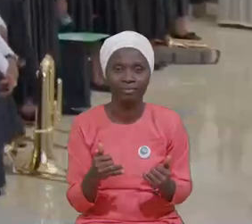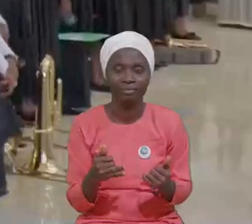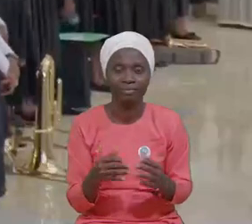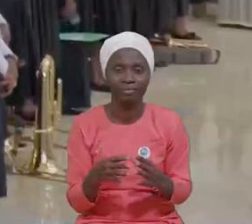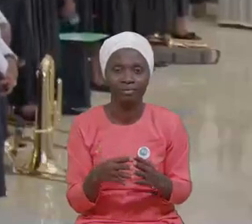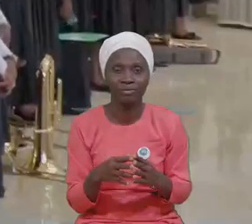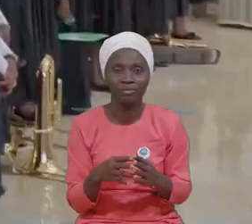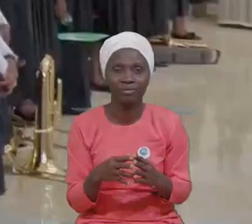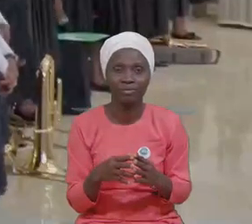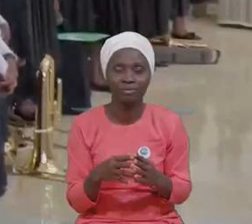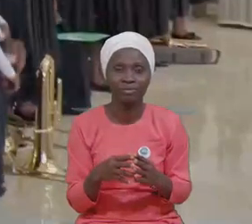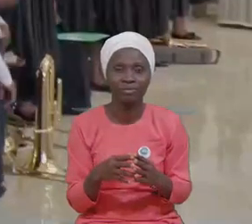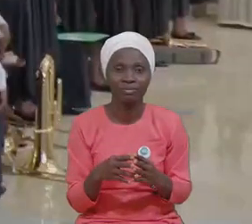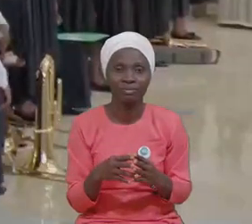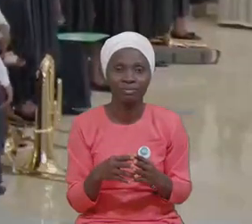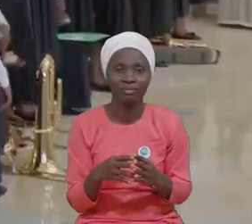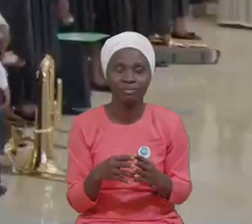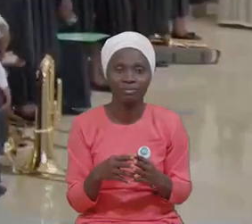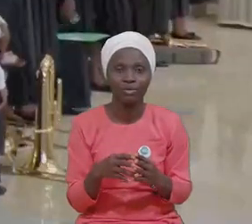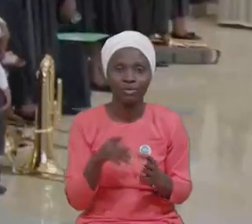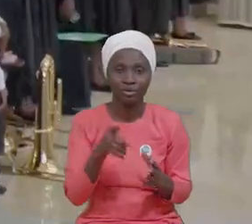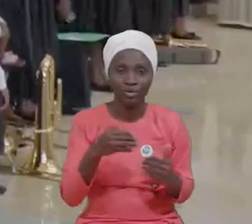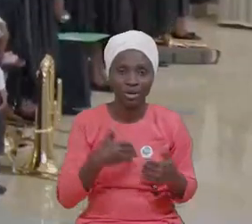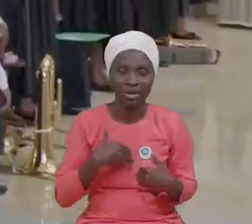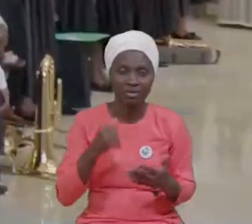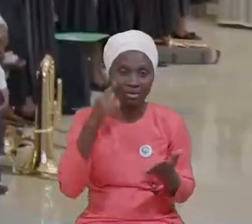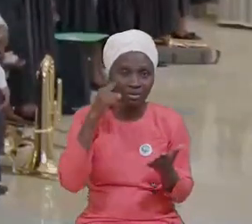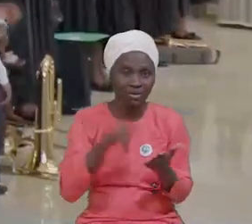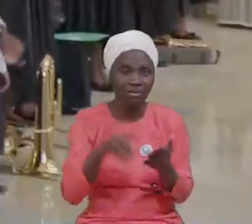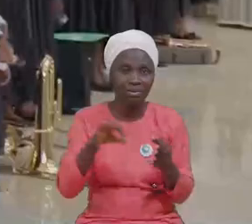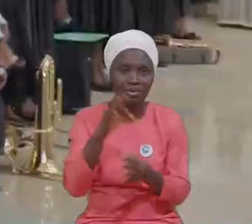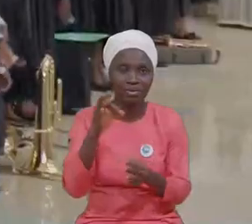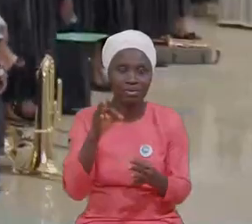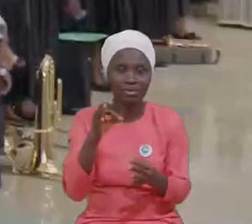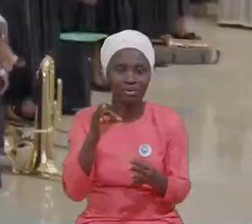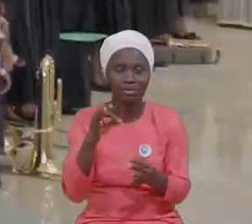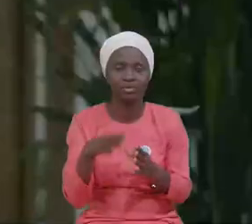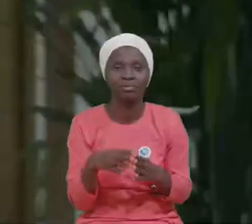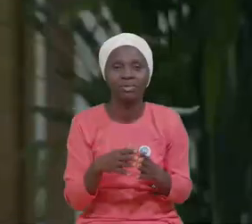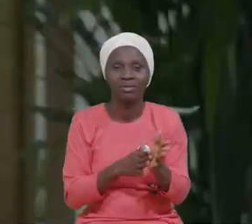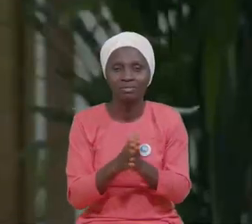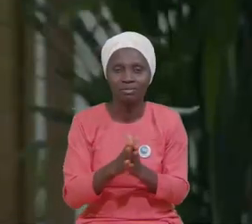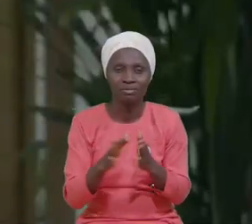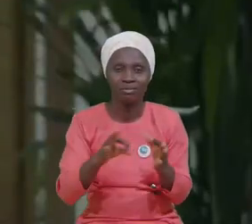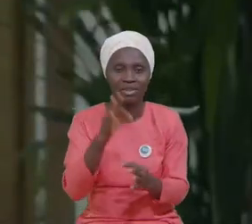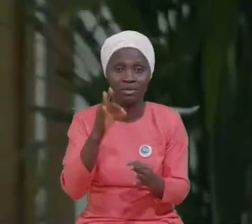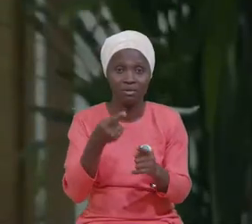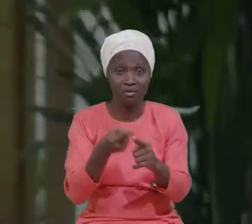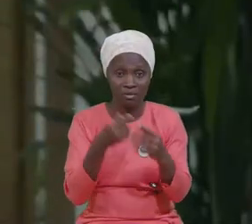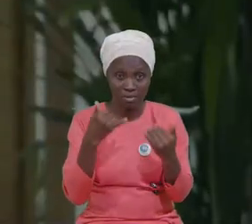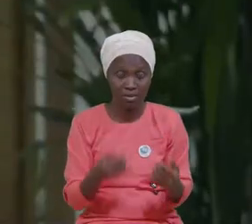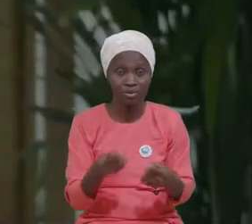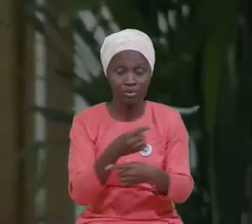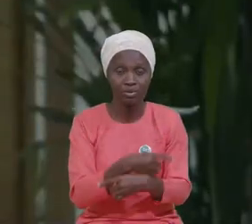Un esprit qui aspire, un esprit observateur, à partir de ce jour.